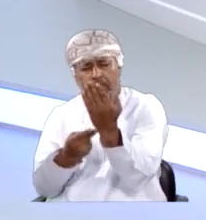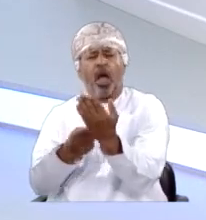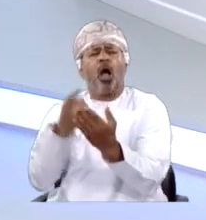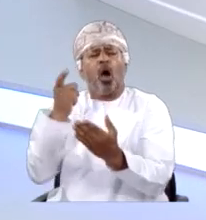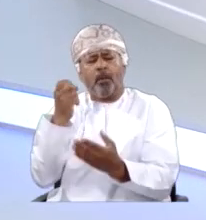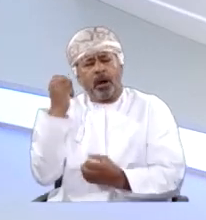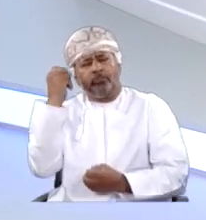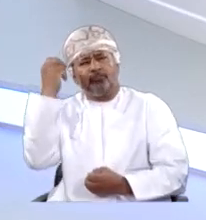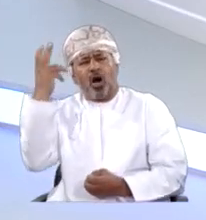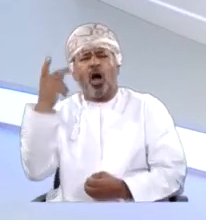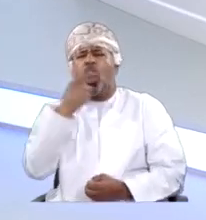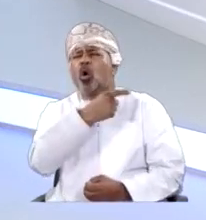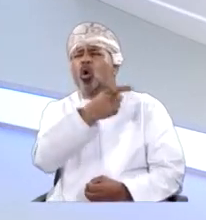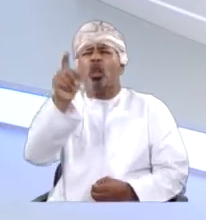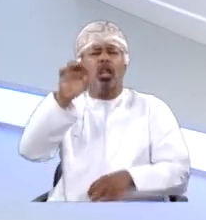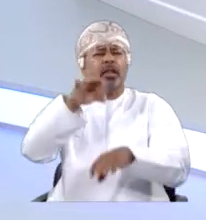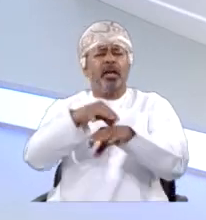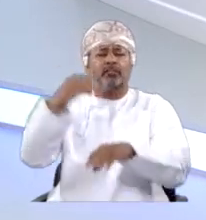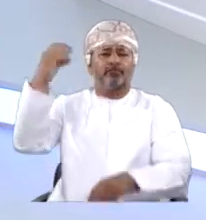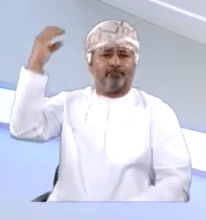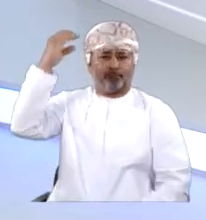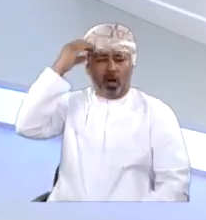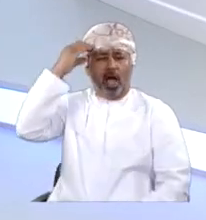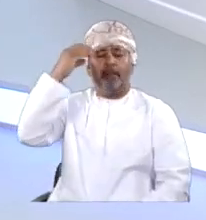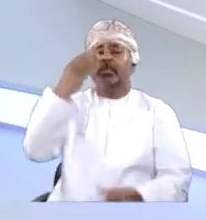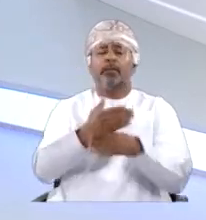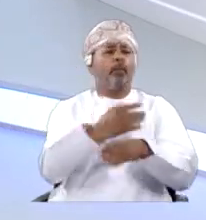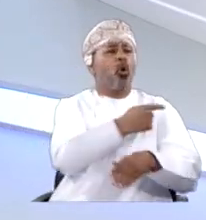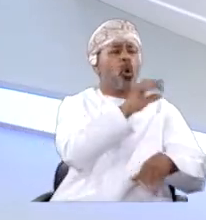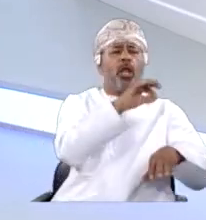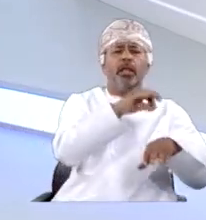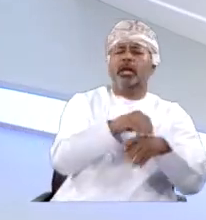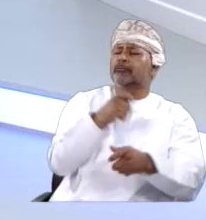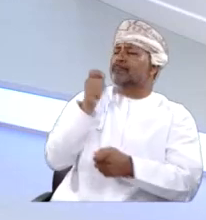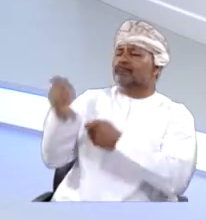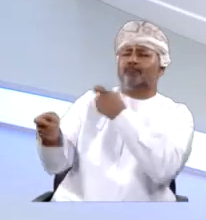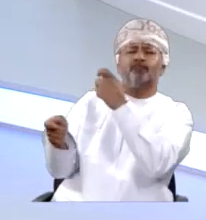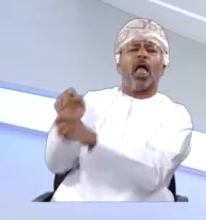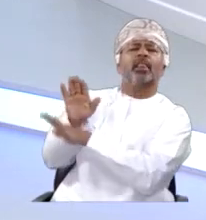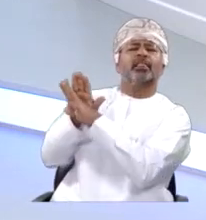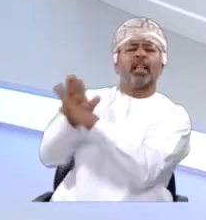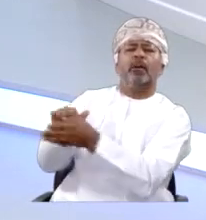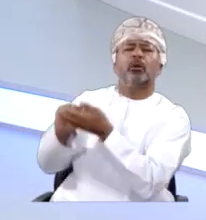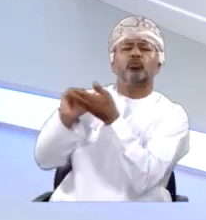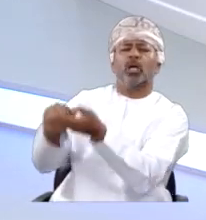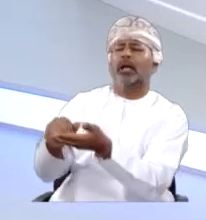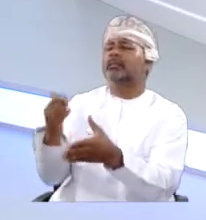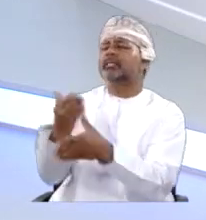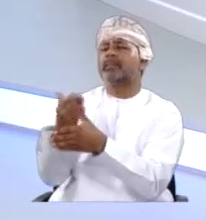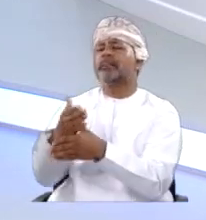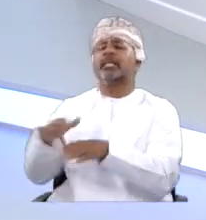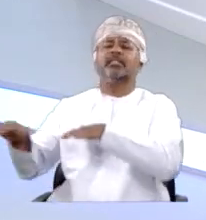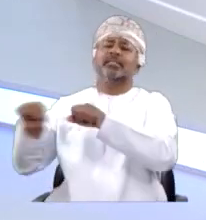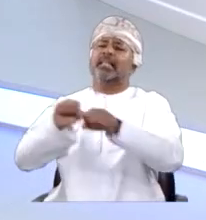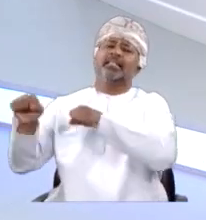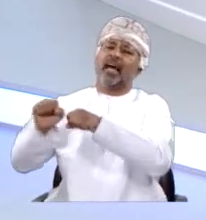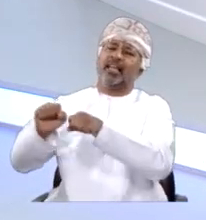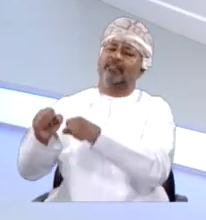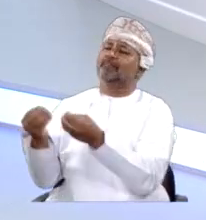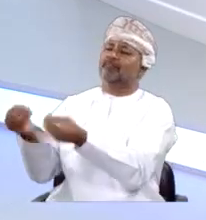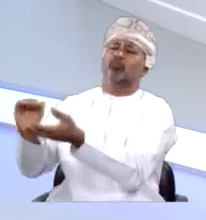بترك أثر طويل الأمد ودفع الناس لمواصلة تبرعاتهم لمنكوبي الزلازل.